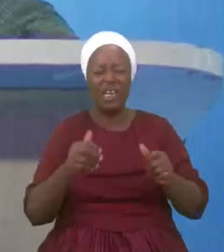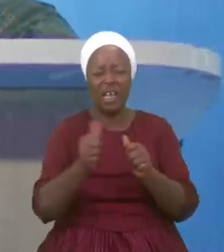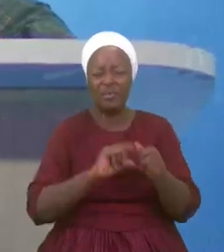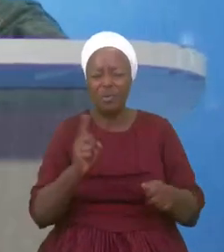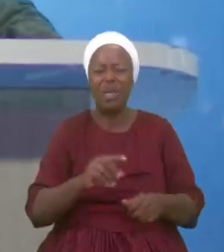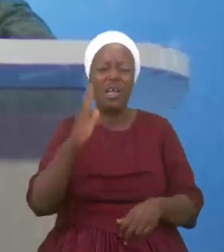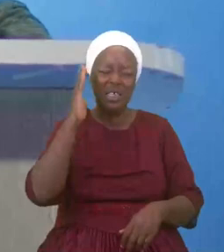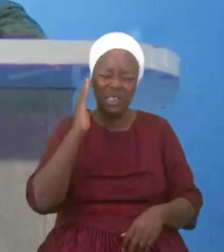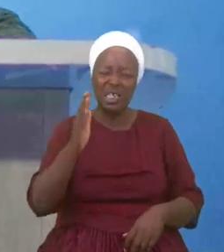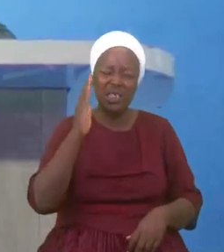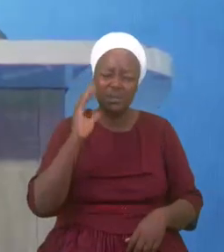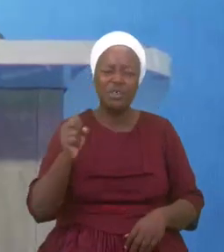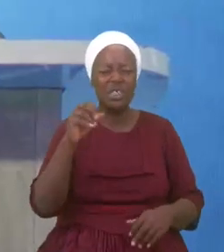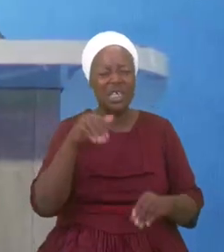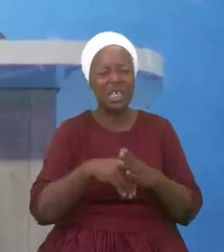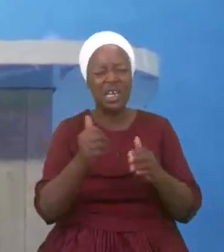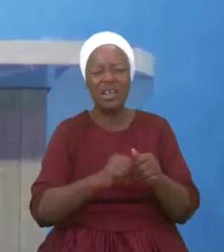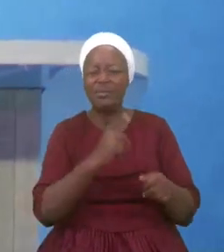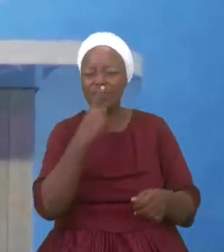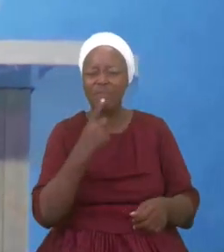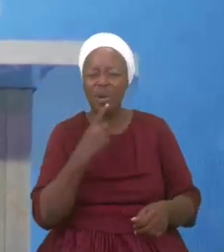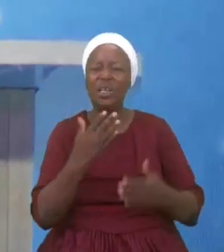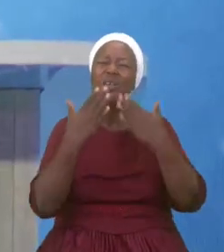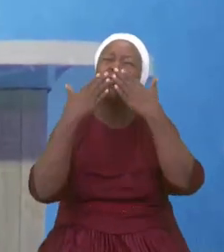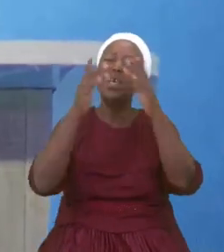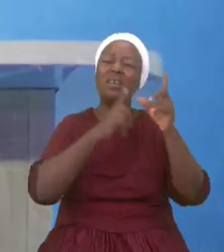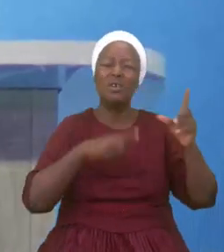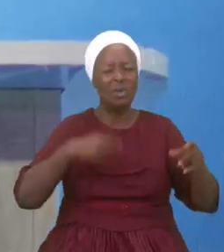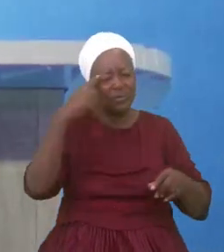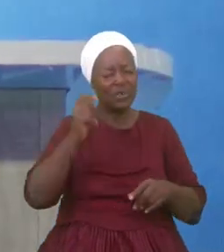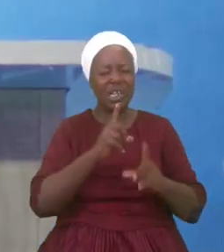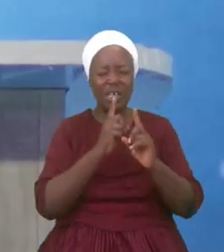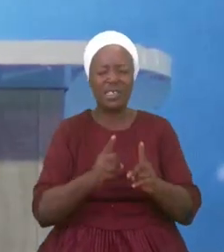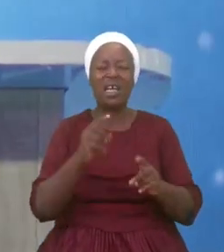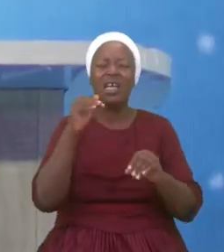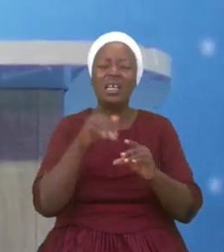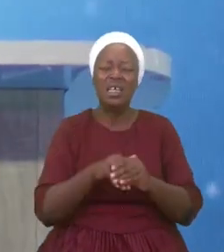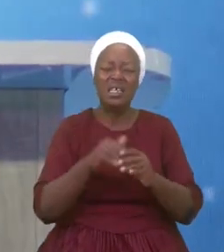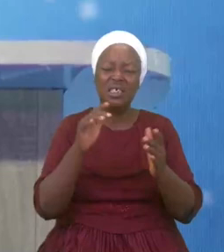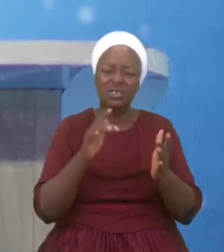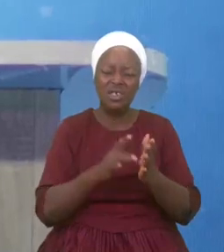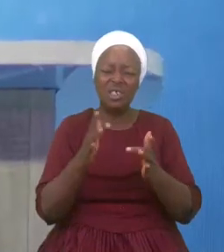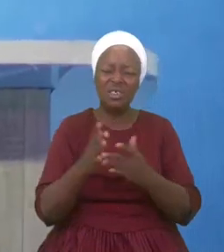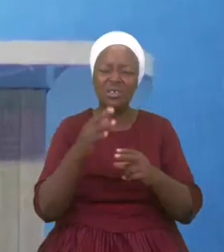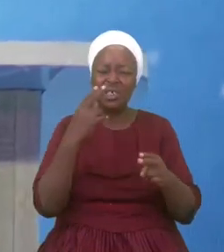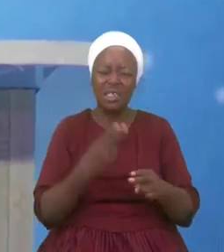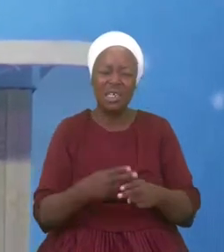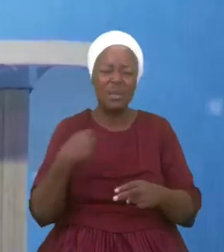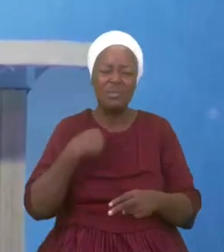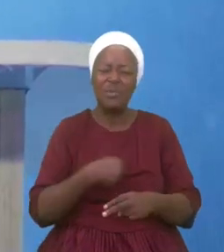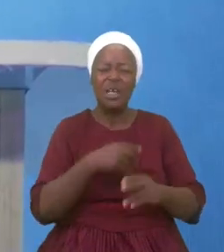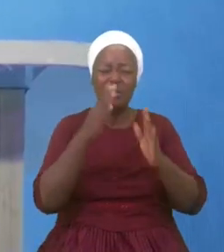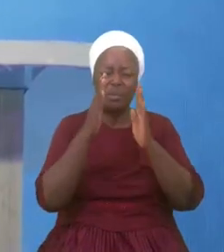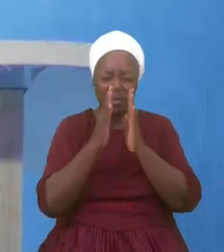la réalité de guérison mena partout les témoignages dans chaque bouche mais c'est Seigneur pour